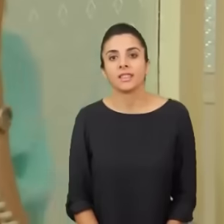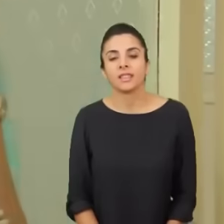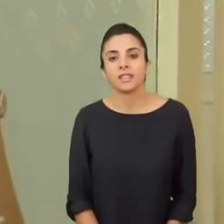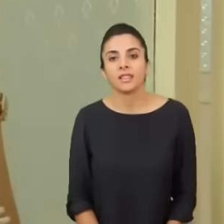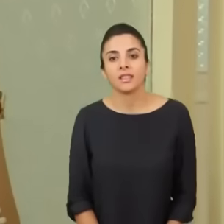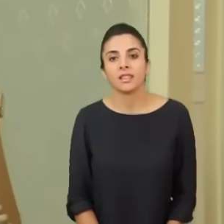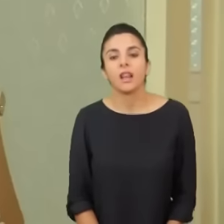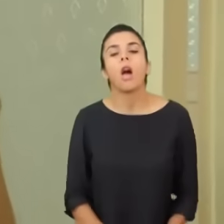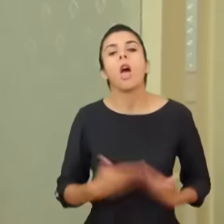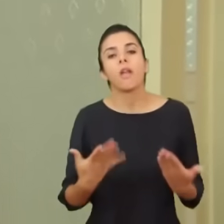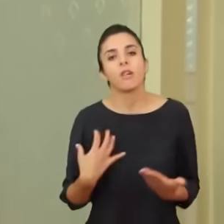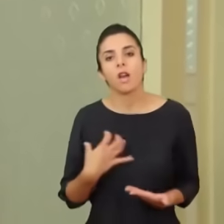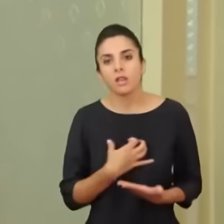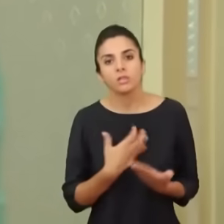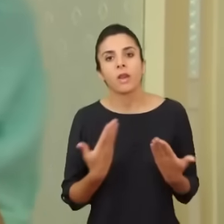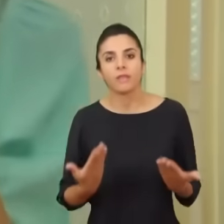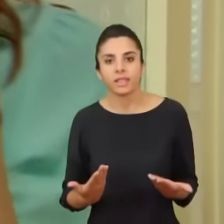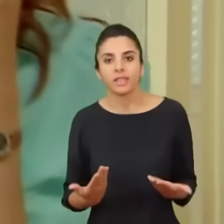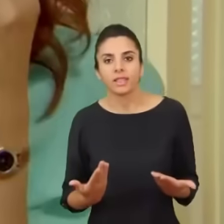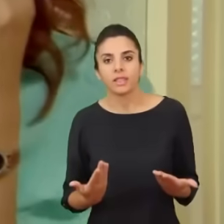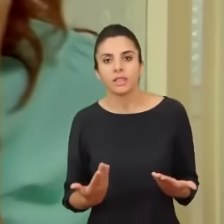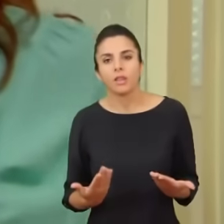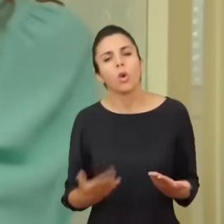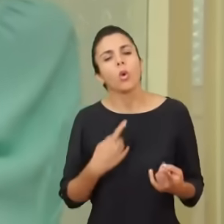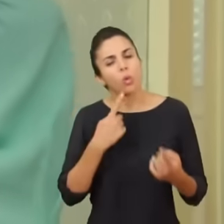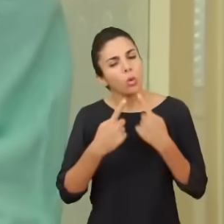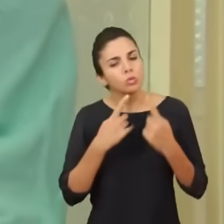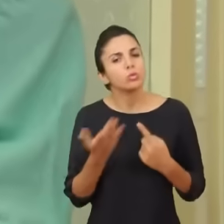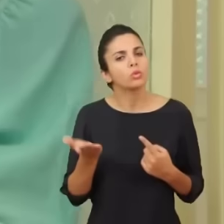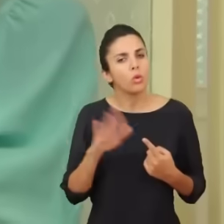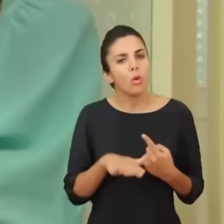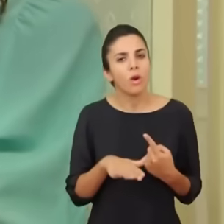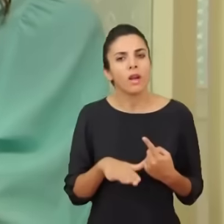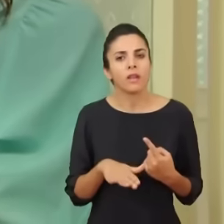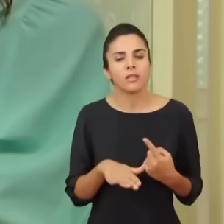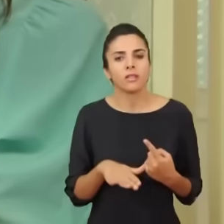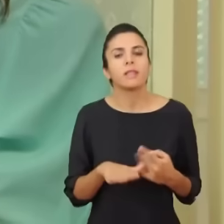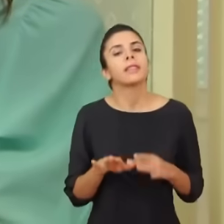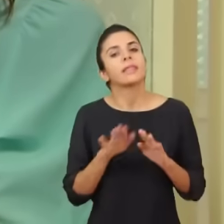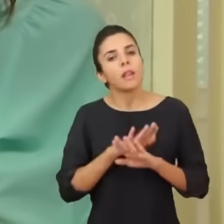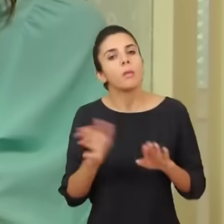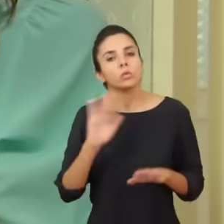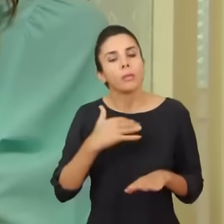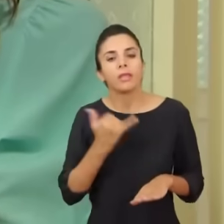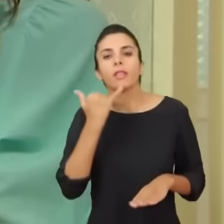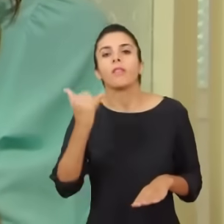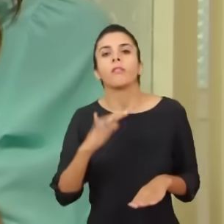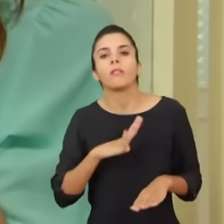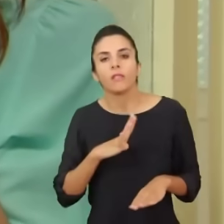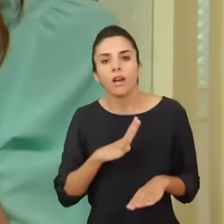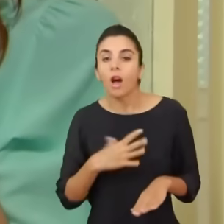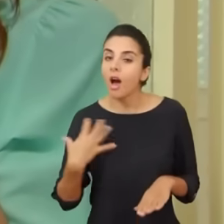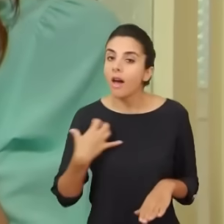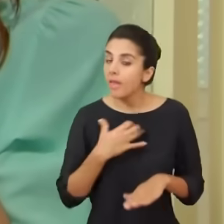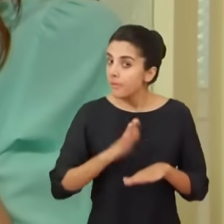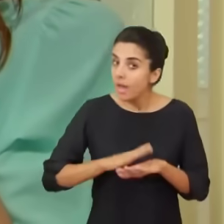Evet anneciğim ya. Konuşuruz. Tamam, ararım.